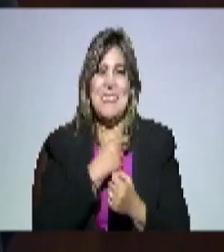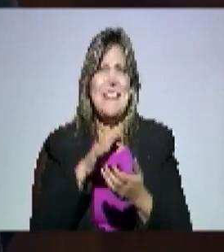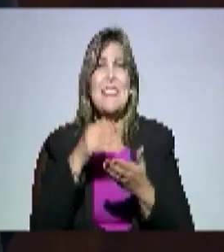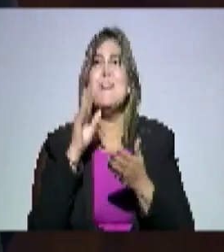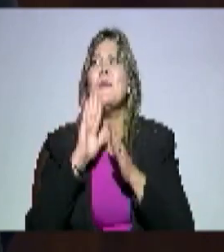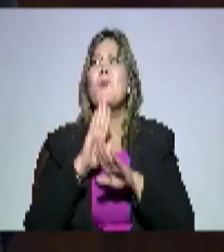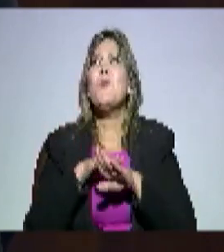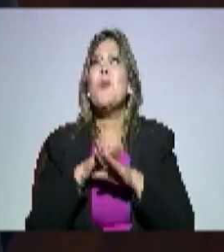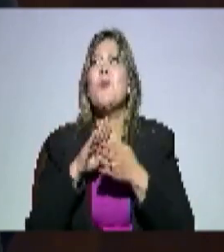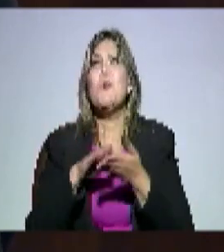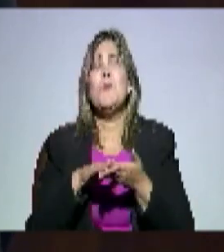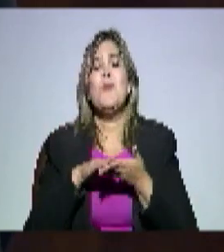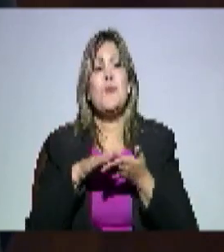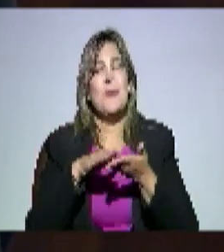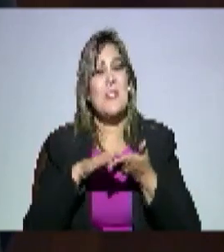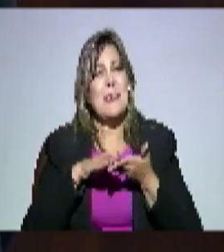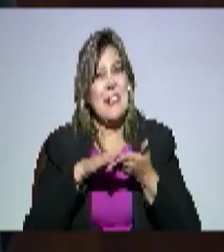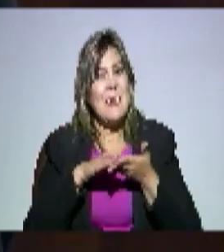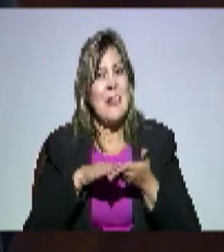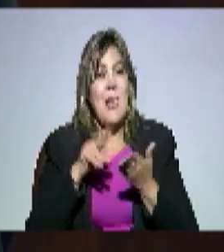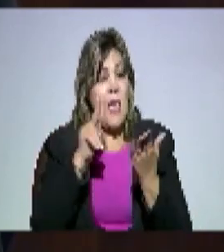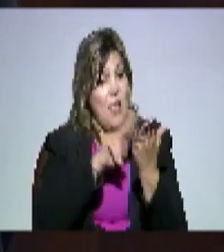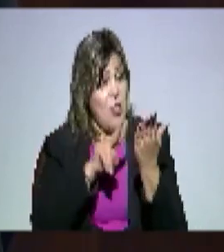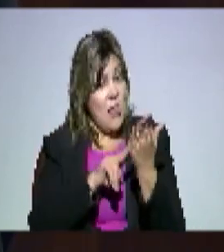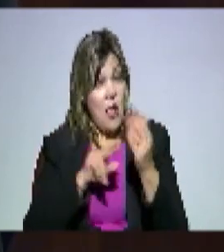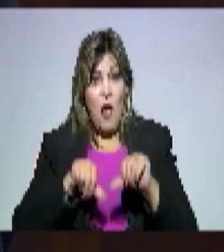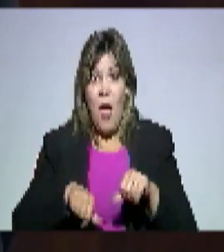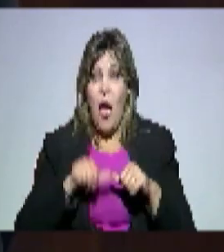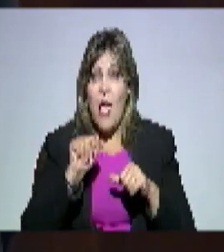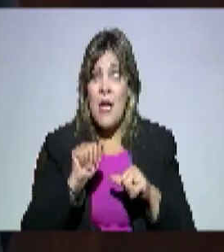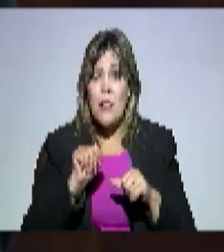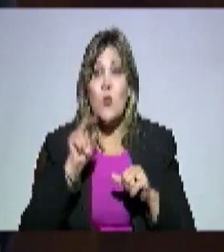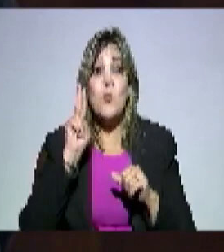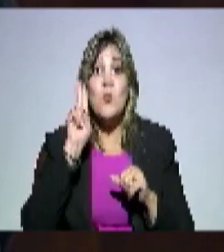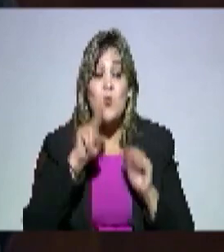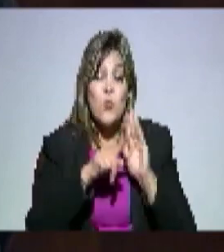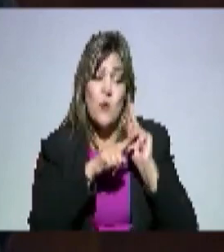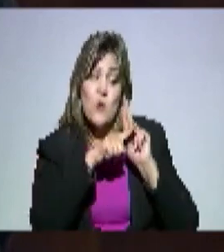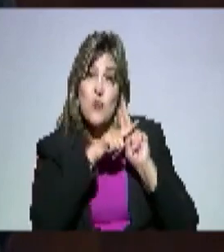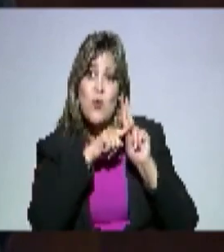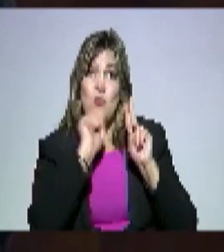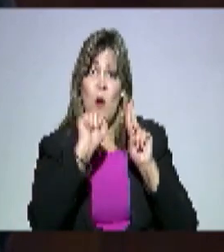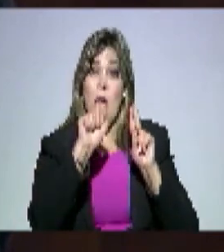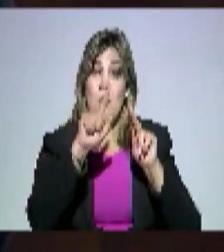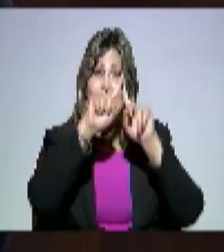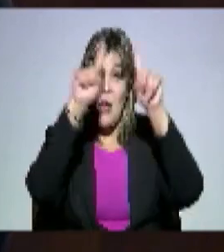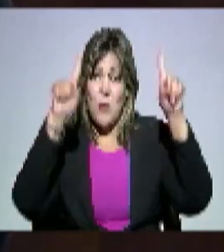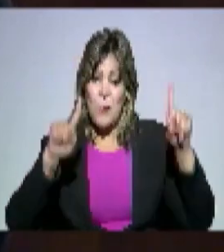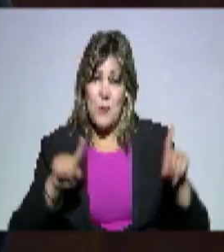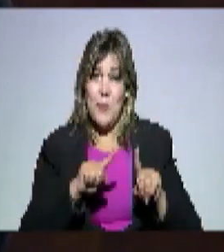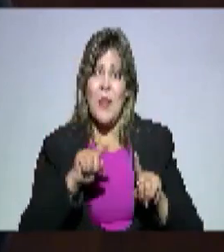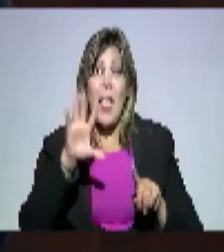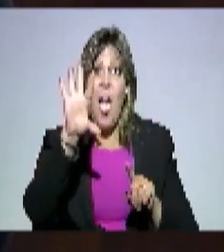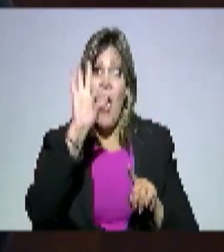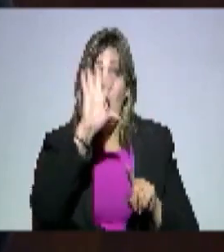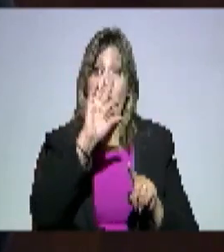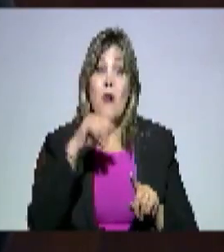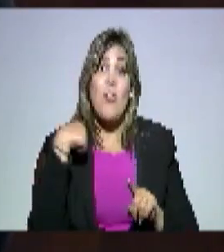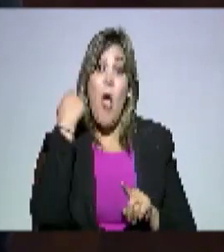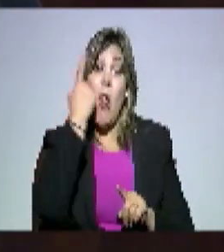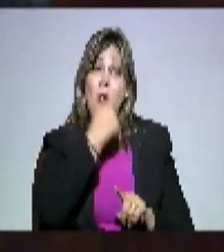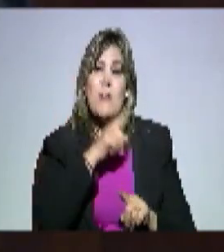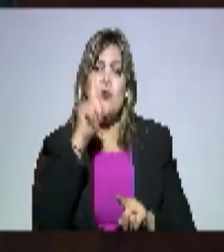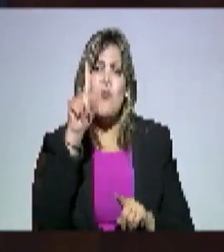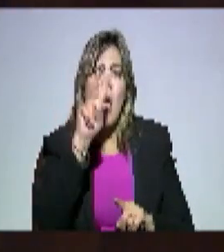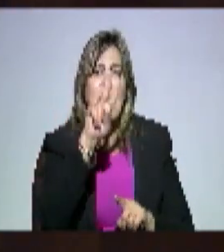بيهم نعرف سياره نقرا عنهم نحط ايقونات قدامنا كل واحد يختار له قديس اثنين لاه